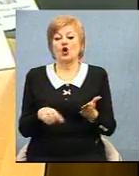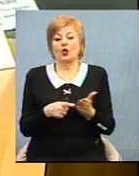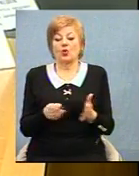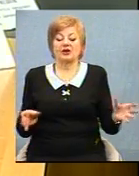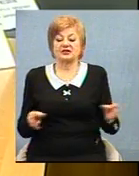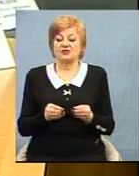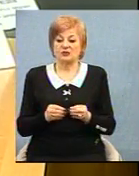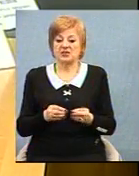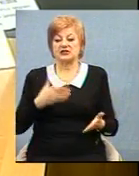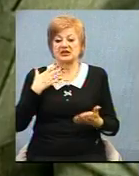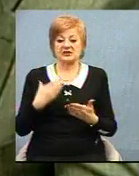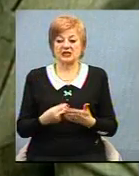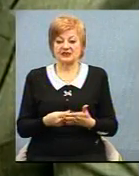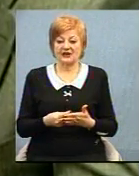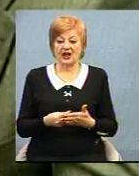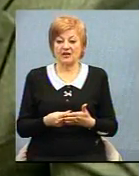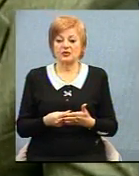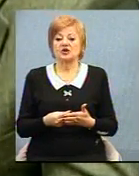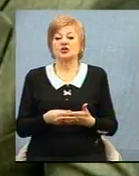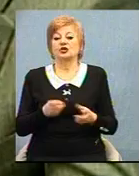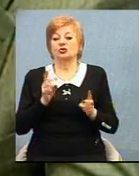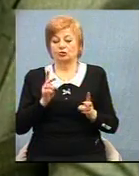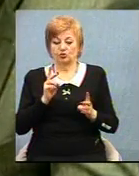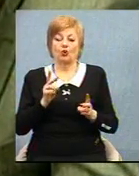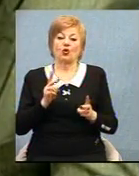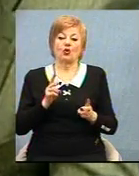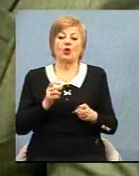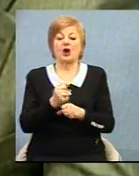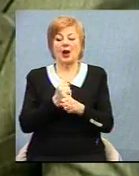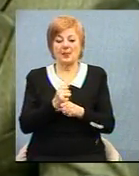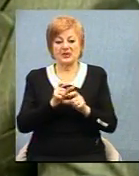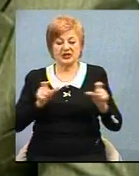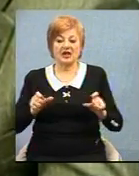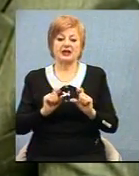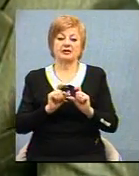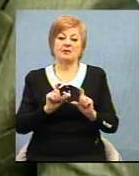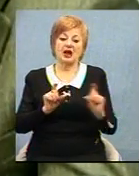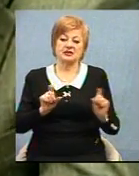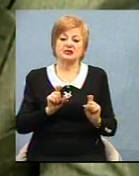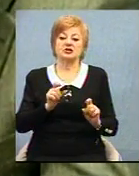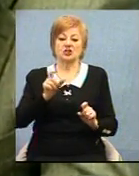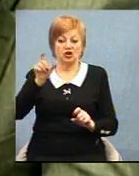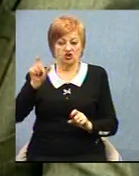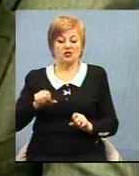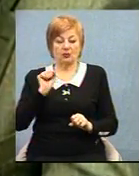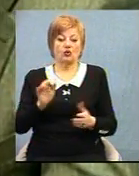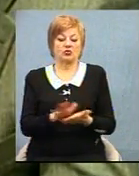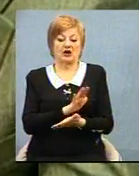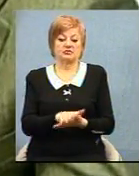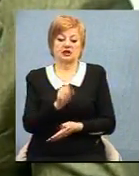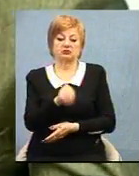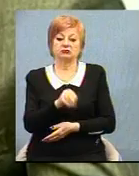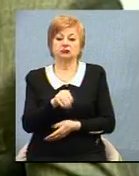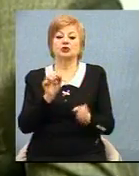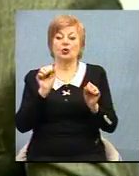со своими там какими-то ритейловыми структурами, аптеками, магазинами договорился, и житель расплачивается этой картой, он